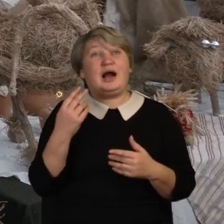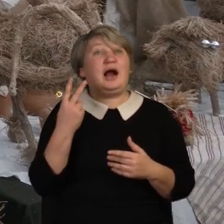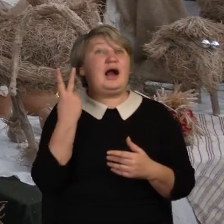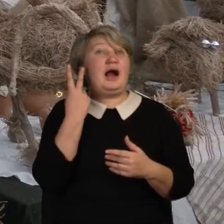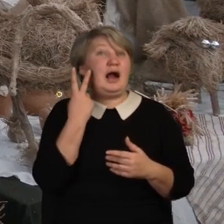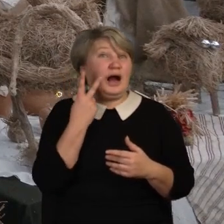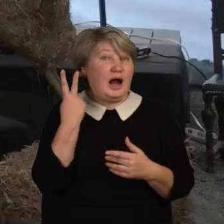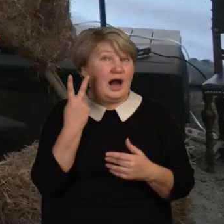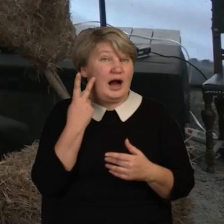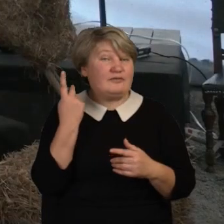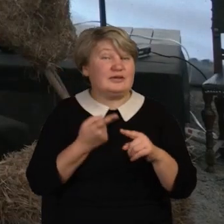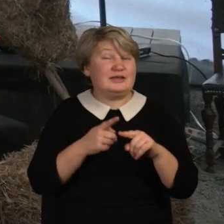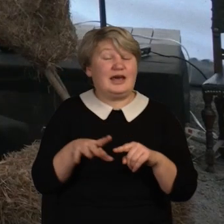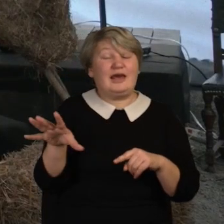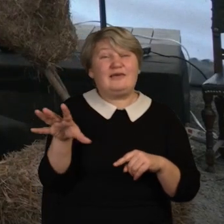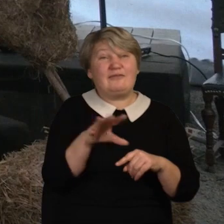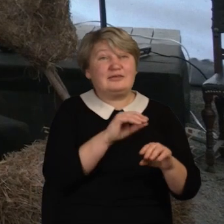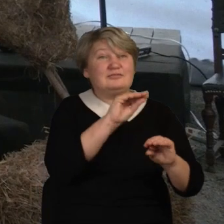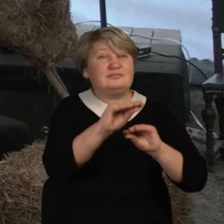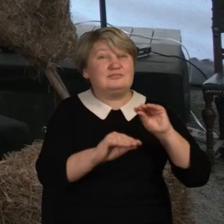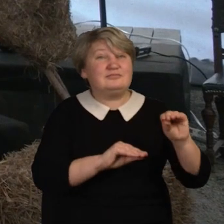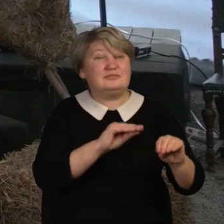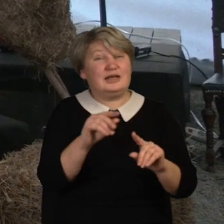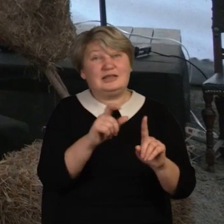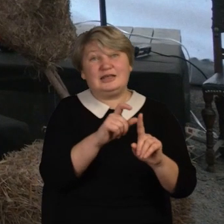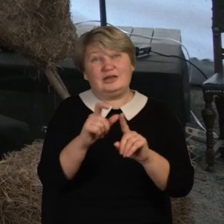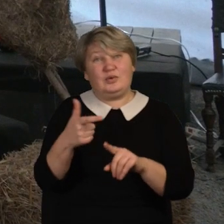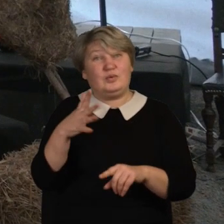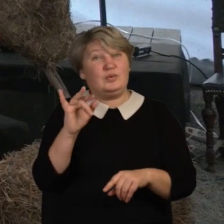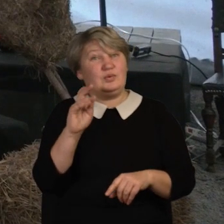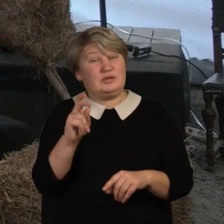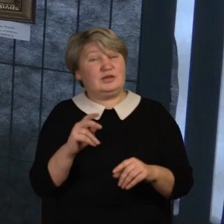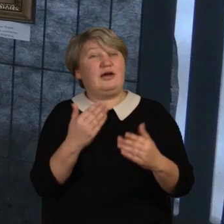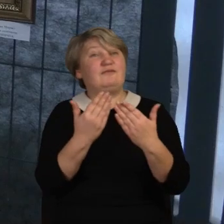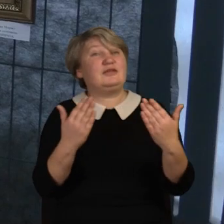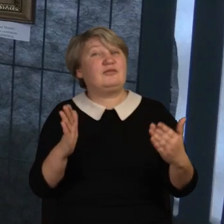як робить. Зі слів організаторки виставки Ольги Гузік, експонуватимуть її